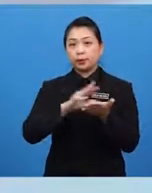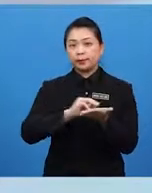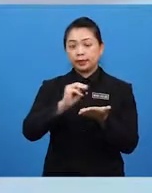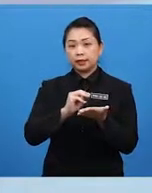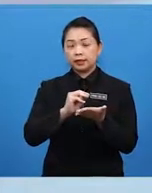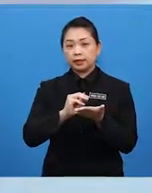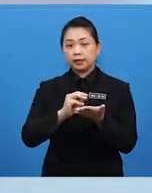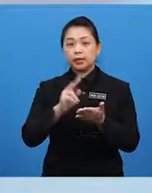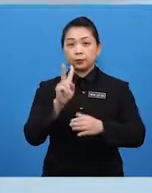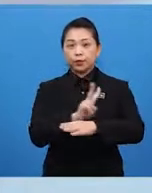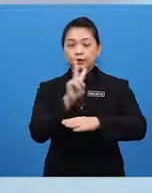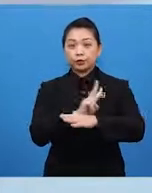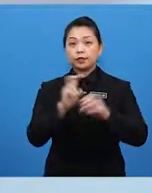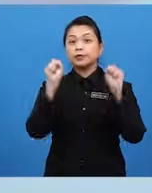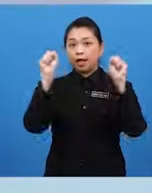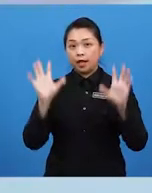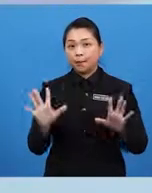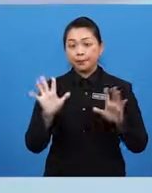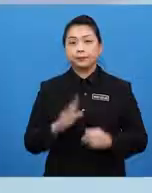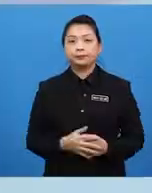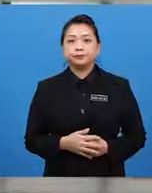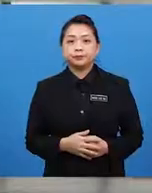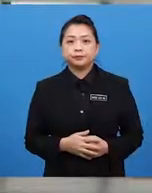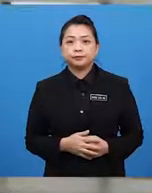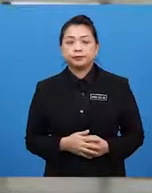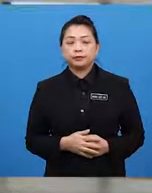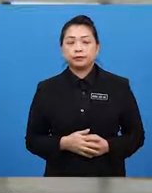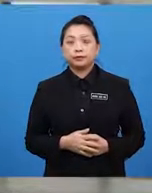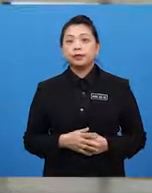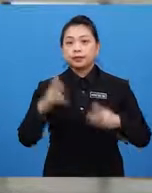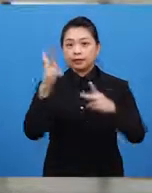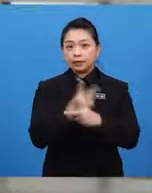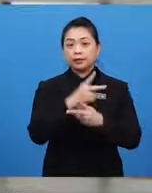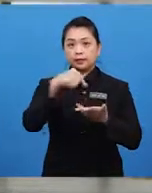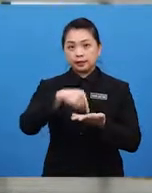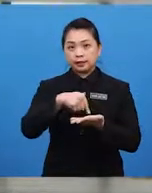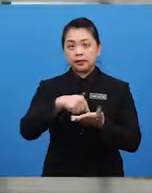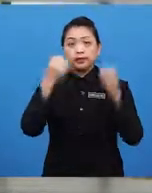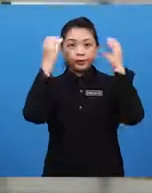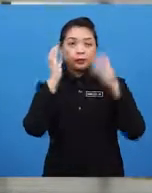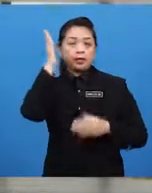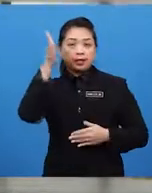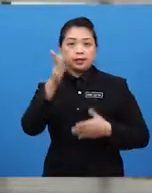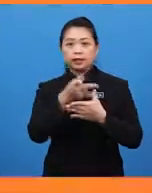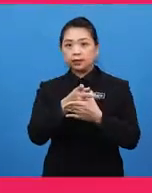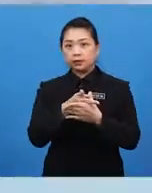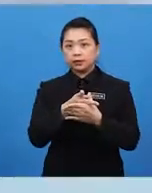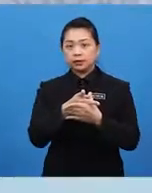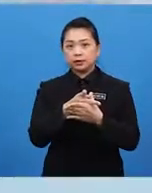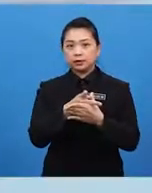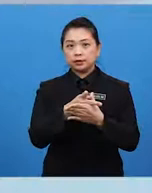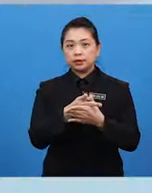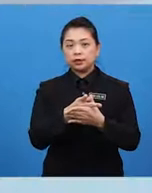pendidikan khas mereka channel cakram pada episode kali ini cego akan kongsikan